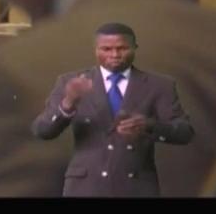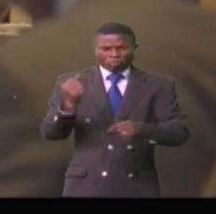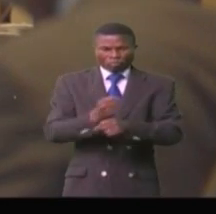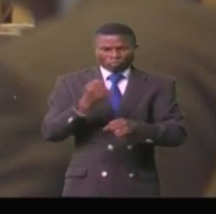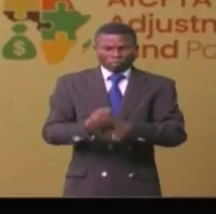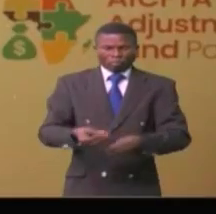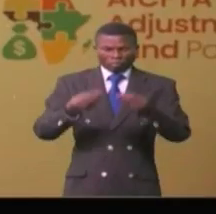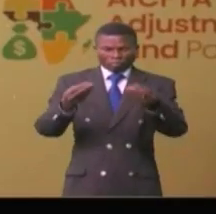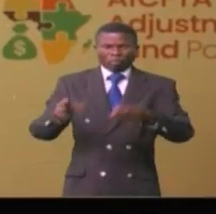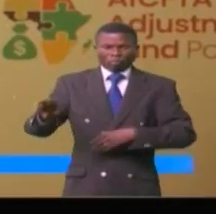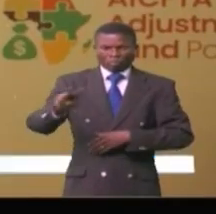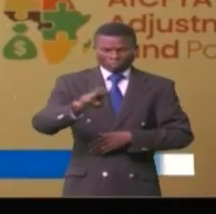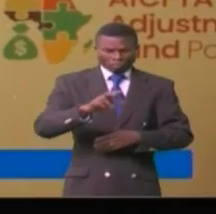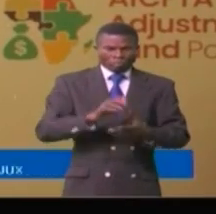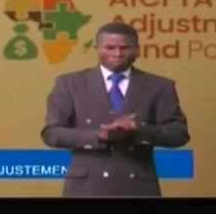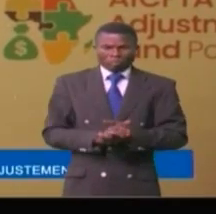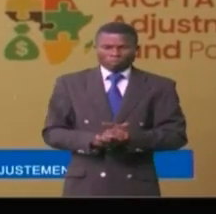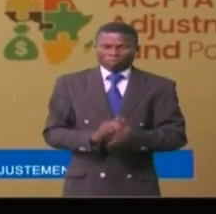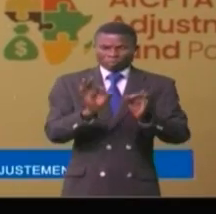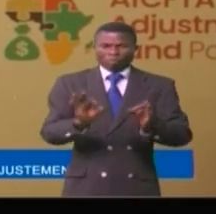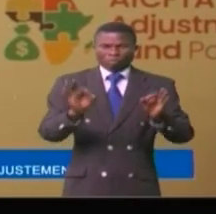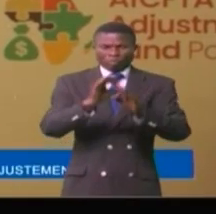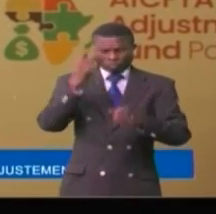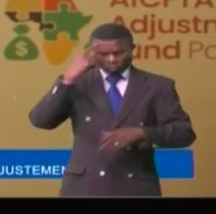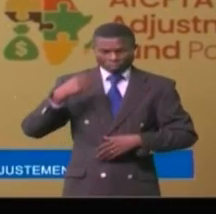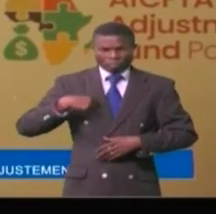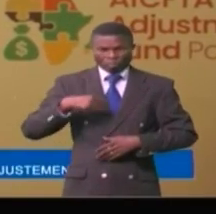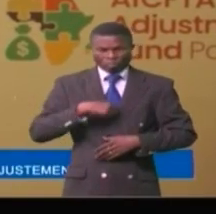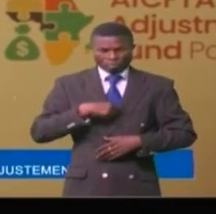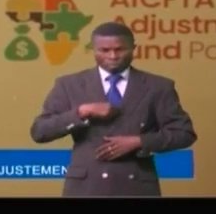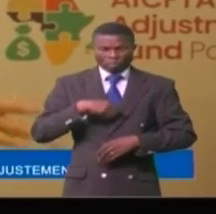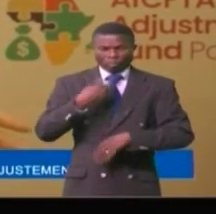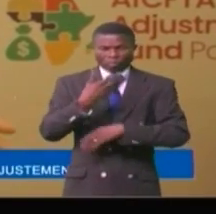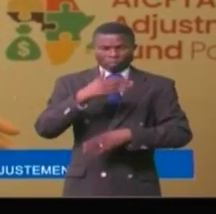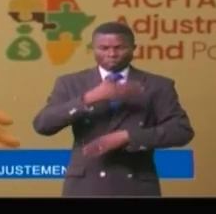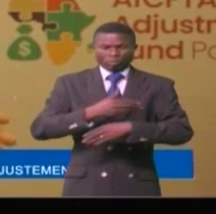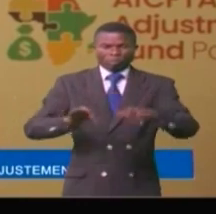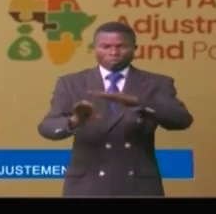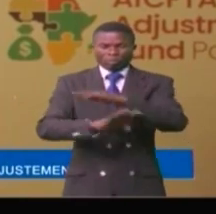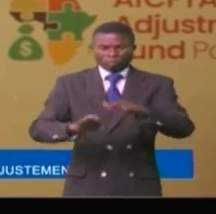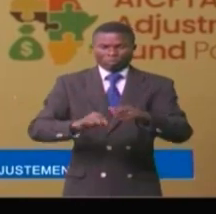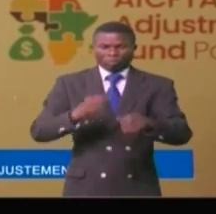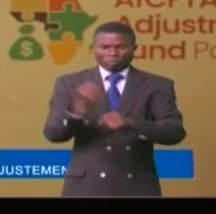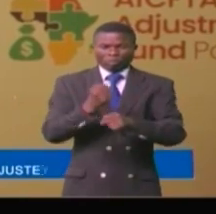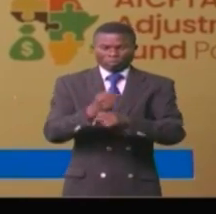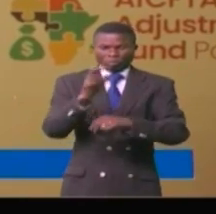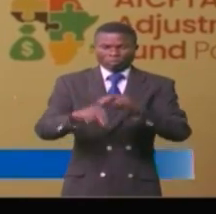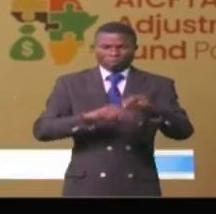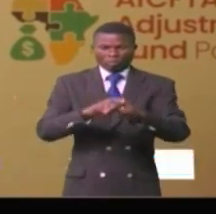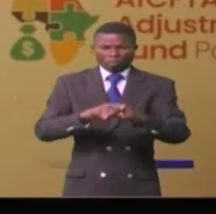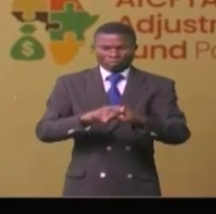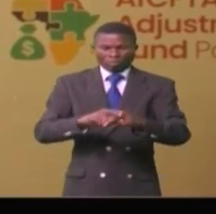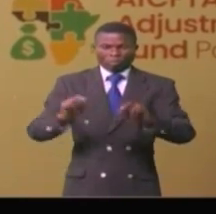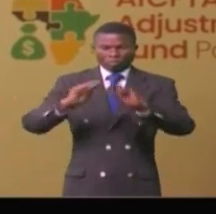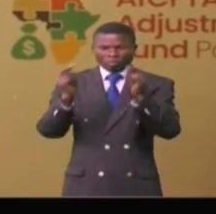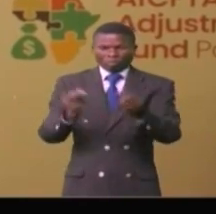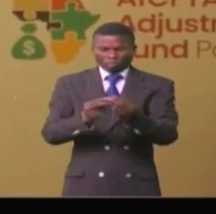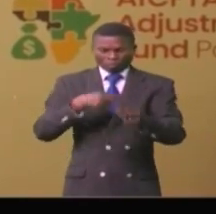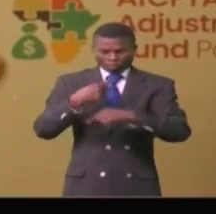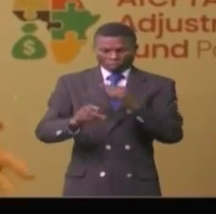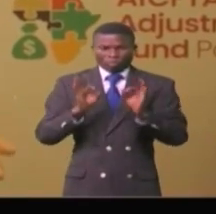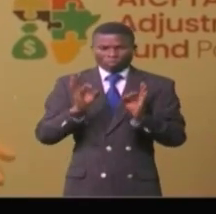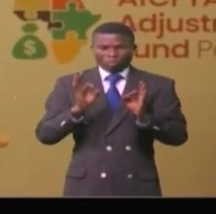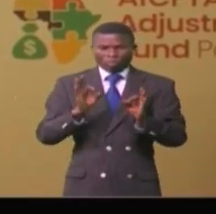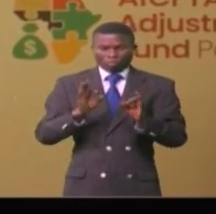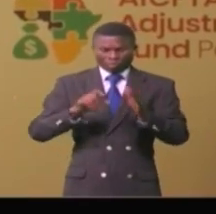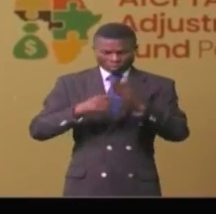est confiée. Il était nécessaire de pouvoir poser les bases d'un fonctionnement normal. Nous sommes une structure qui vient de commencer, c'est